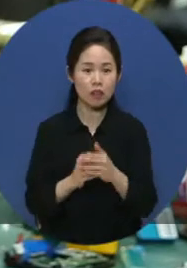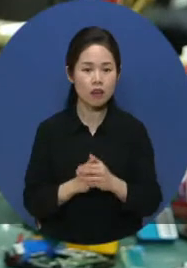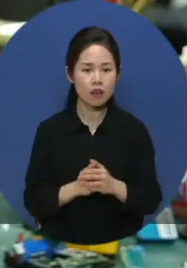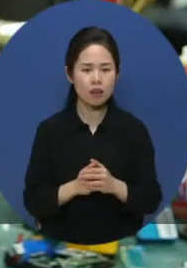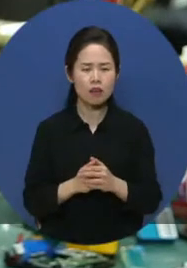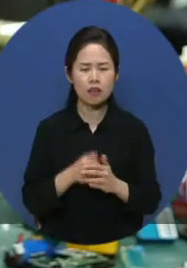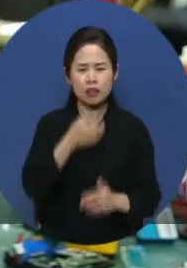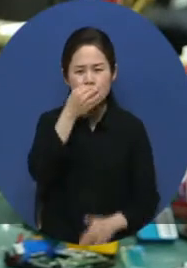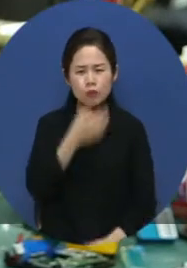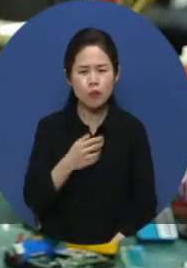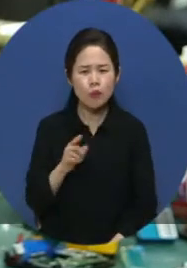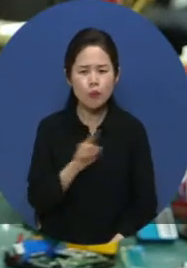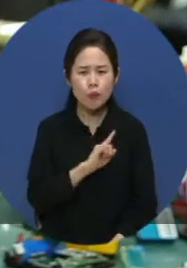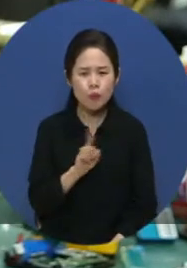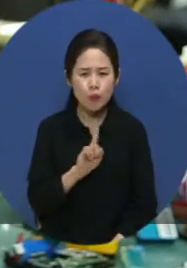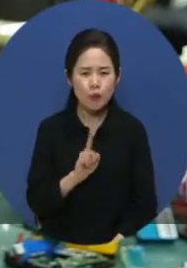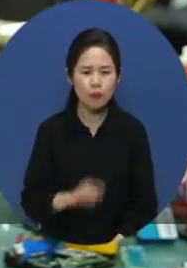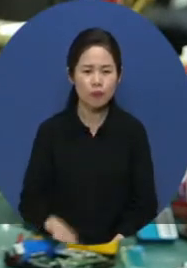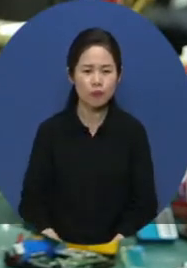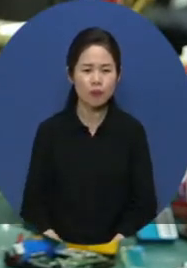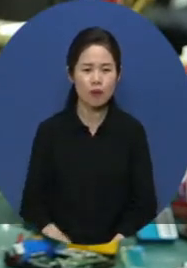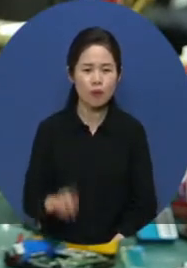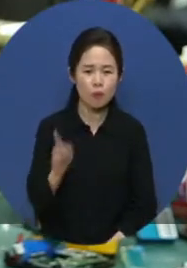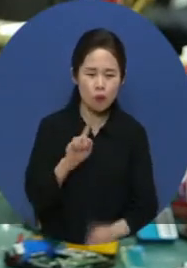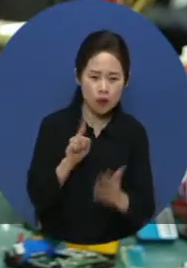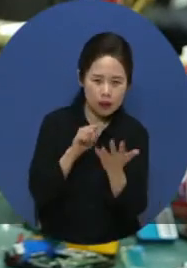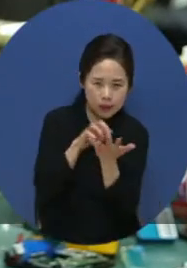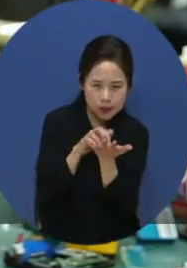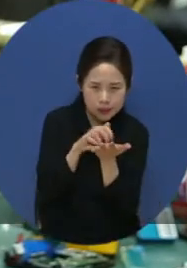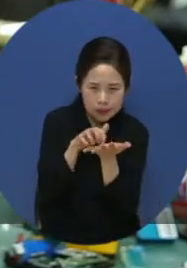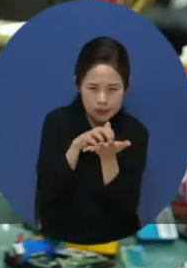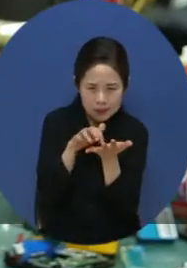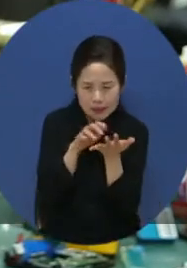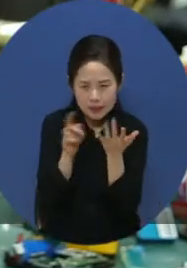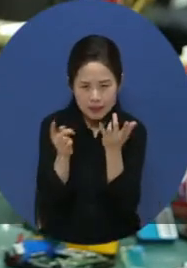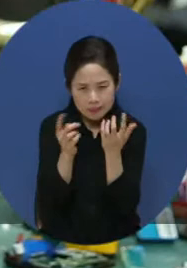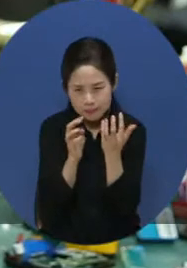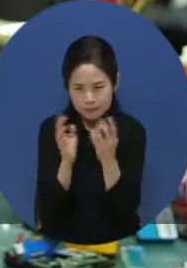우선은 이제 역학적으로 계산을 하고 설계를 함에 있어서